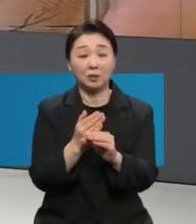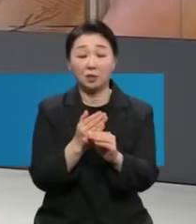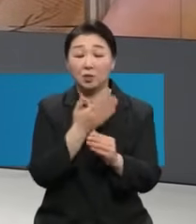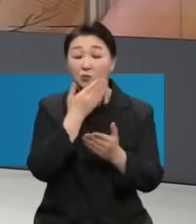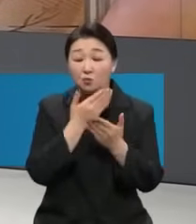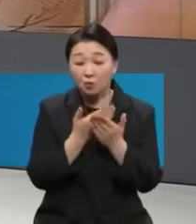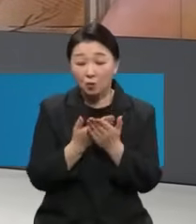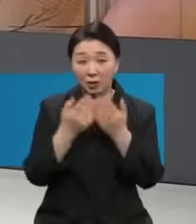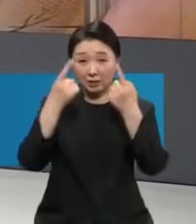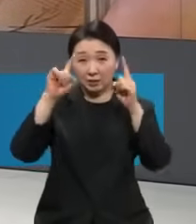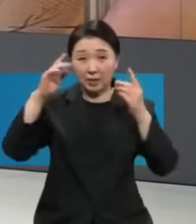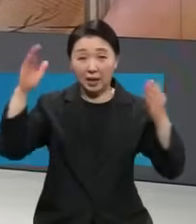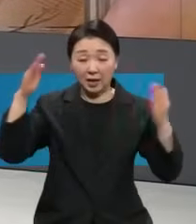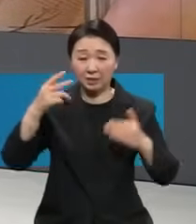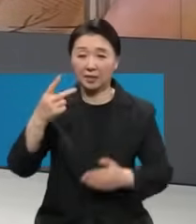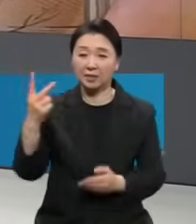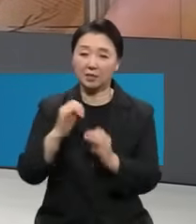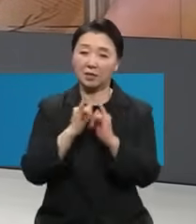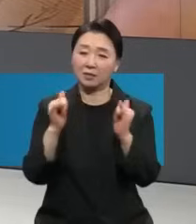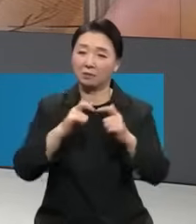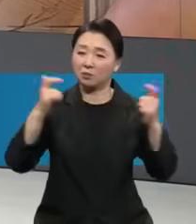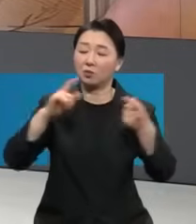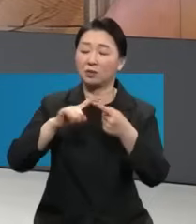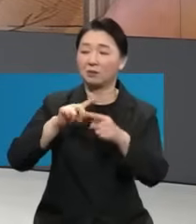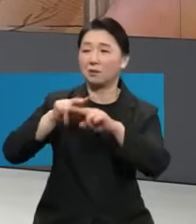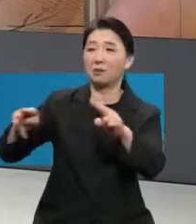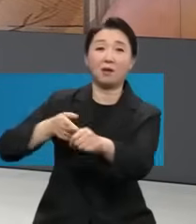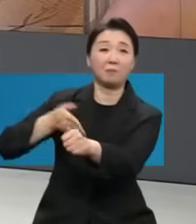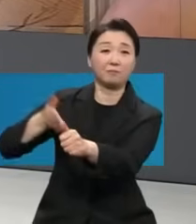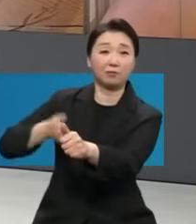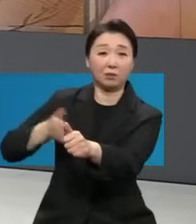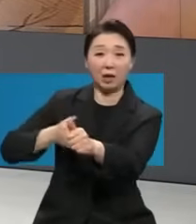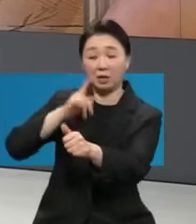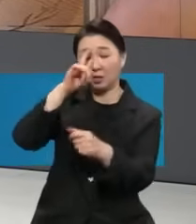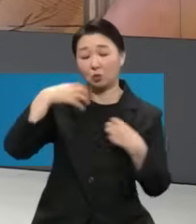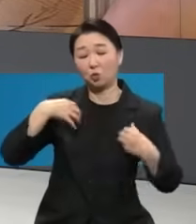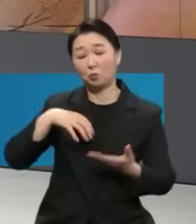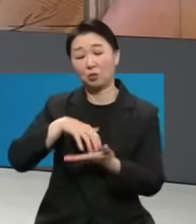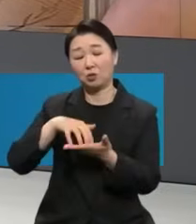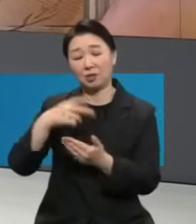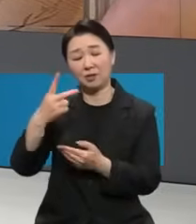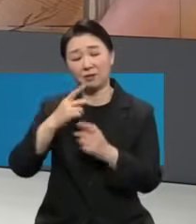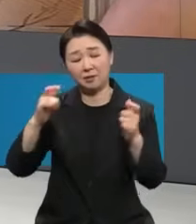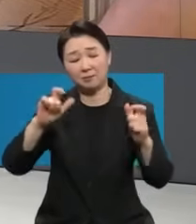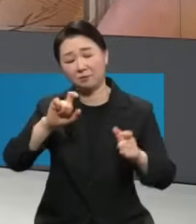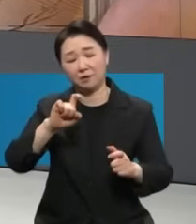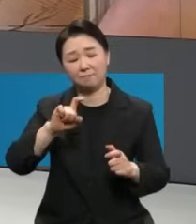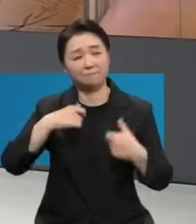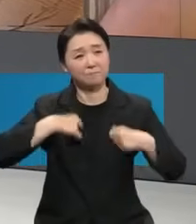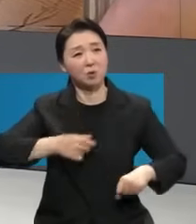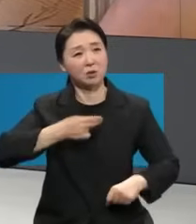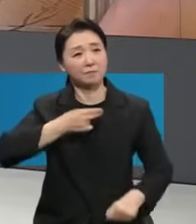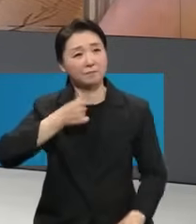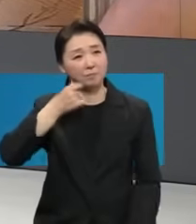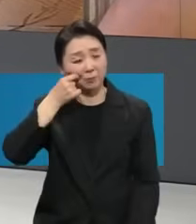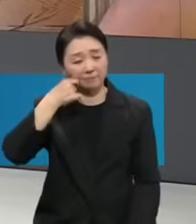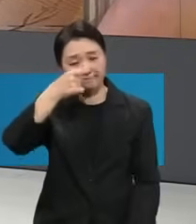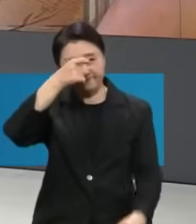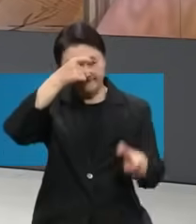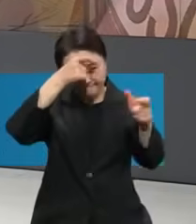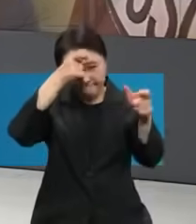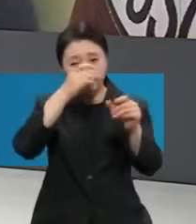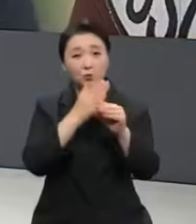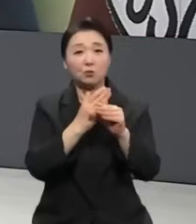의대생 2,000명 증원부터 철회를 요구했는데 정부도 이 숫자만큼은 물러서지 않고 있기 때문입니다. 이런